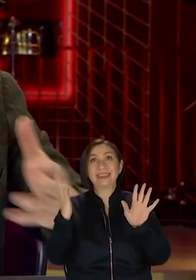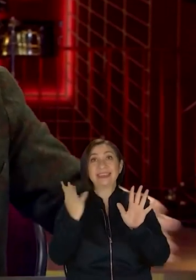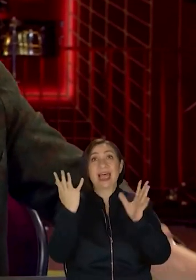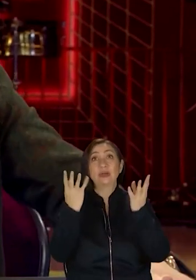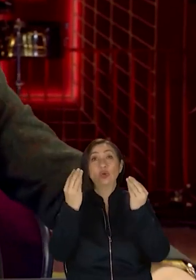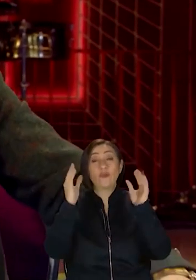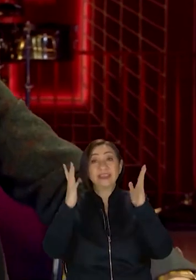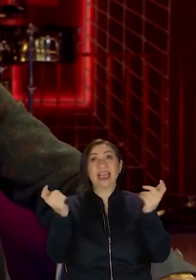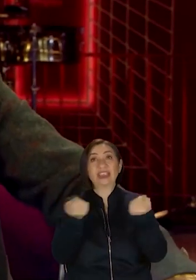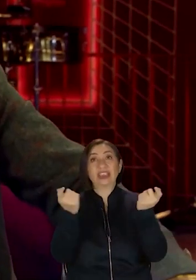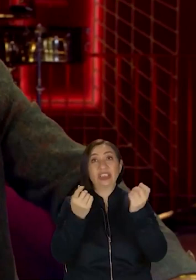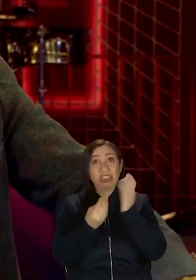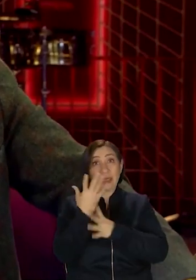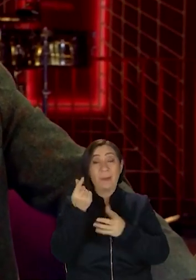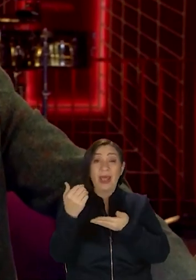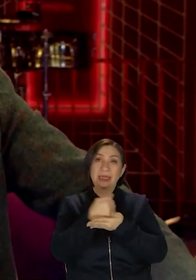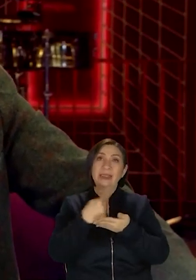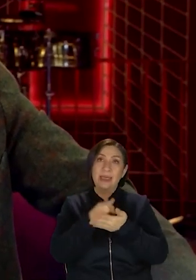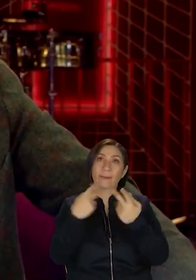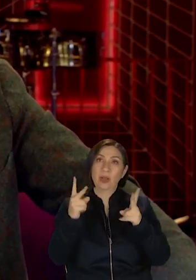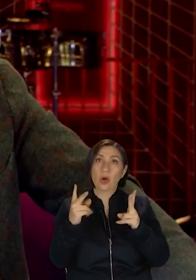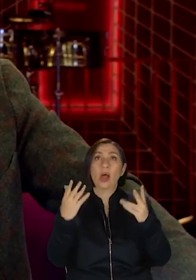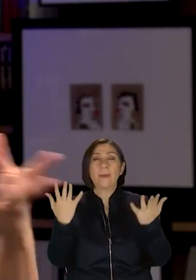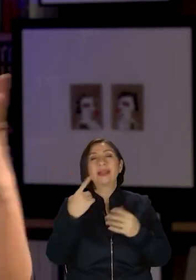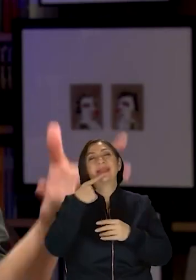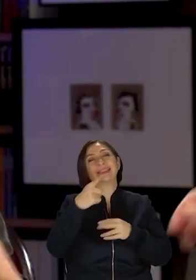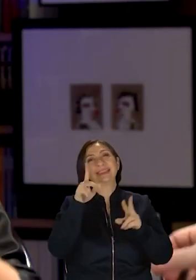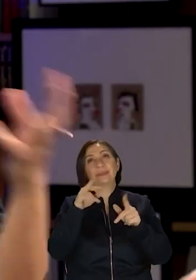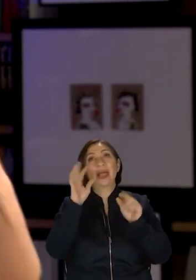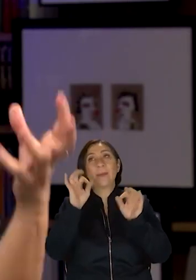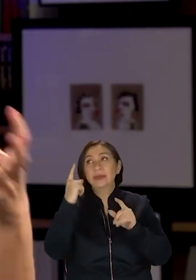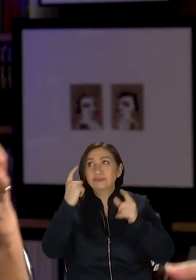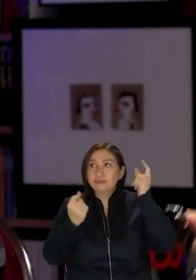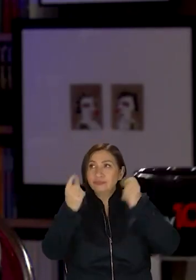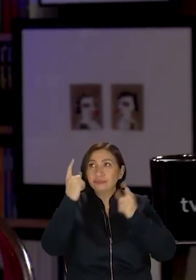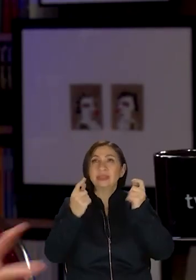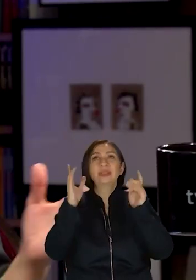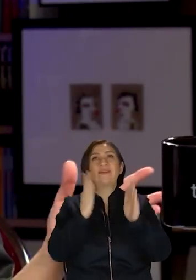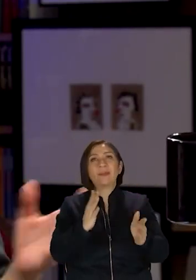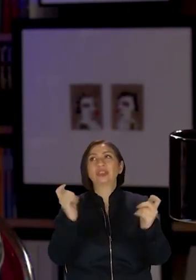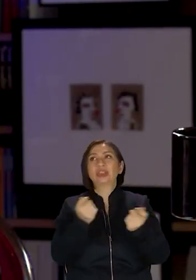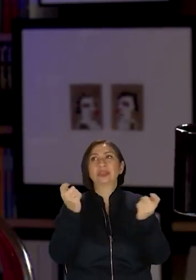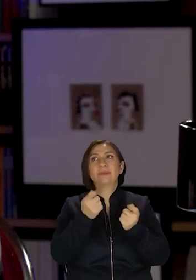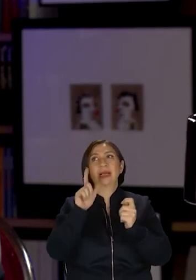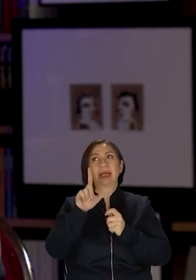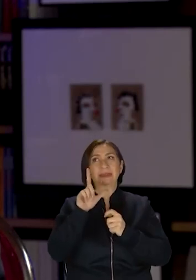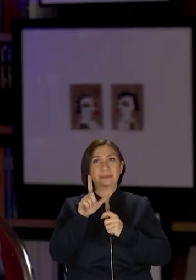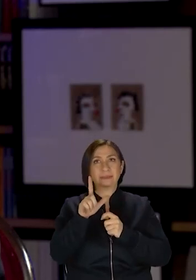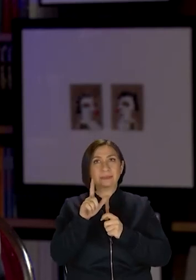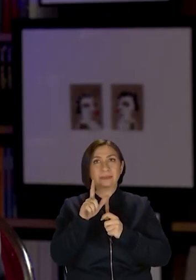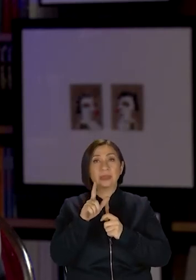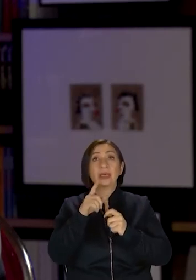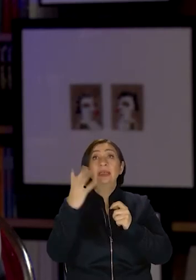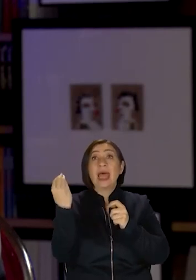daha çok iş çıkarıp daha çok para kazanabiliyor. Evet, ama dediğiniz gibi sürekli bir üretmek, sürekli çalışmaya, evet, devam etmek durumundayız. Ya şu, biz daha